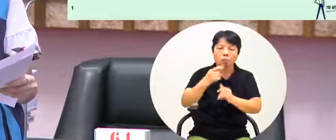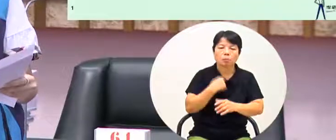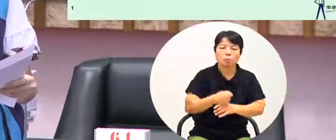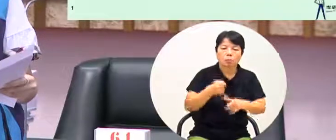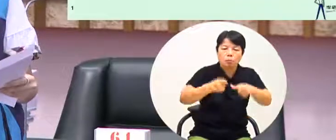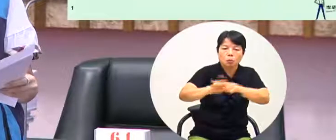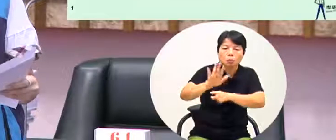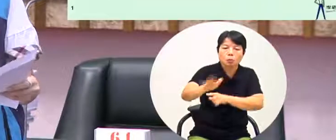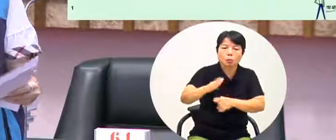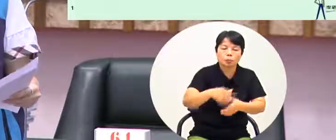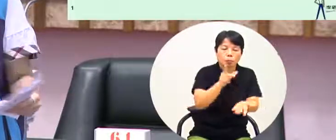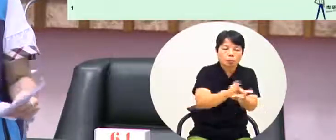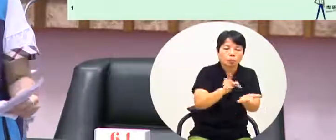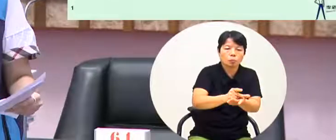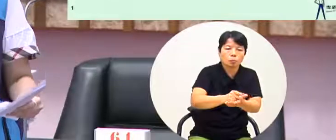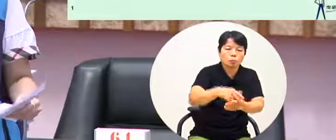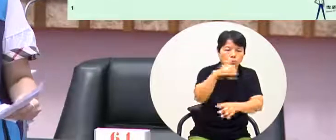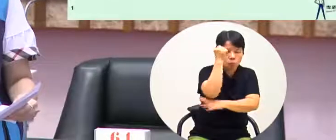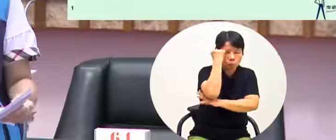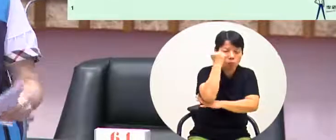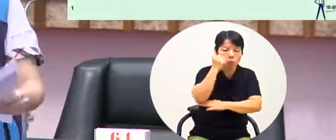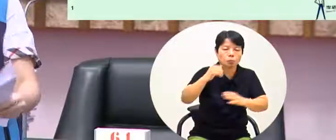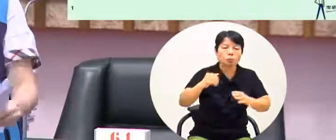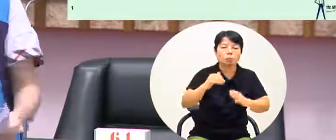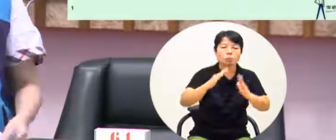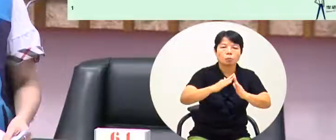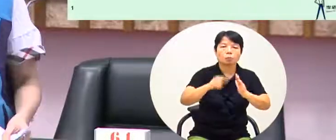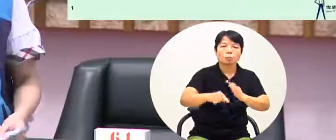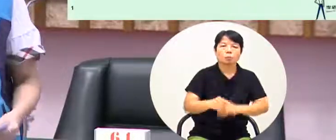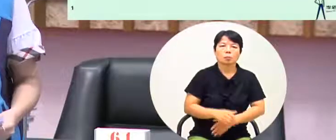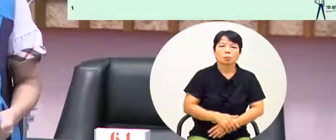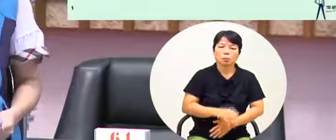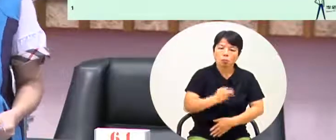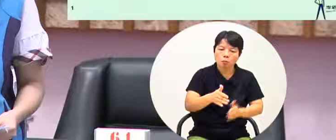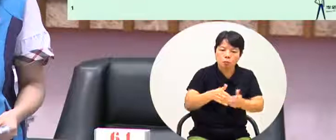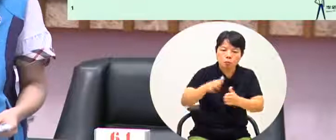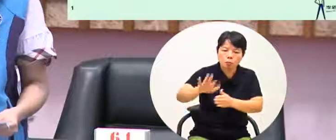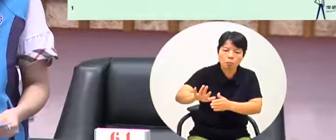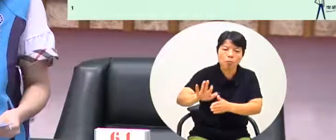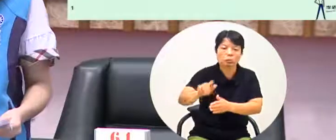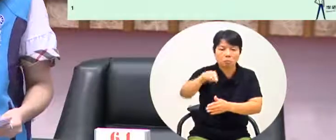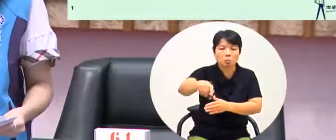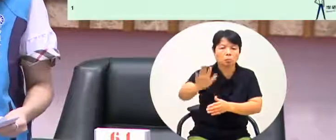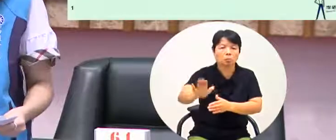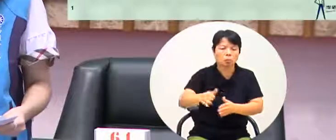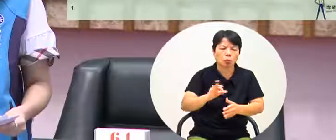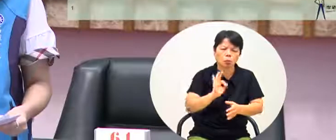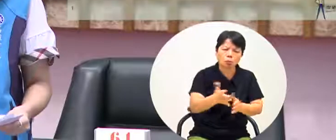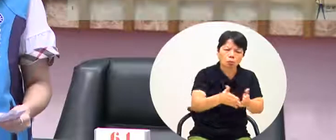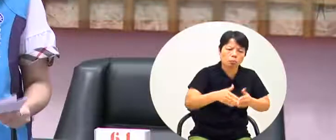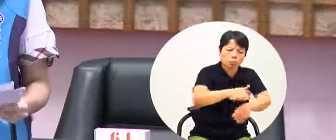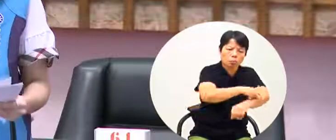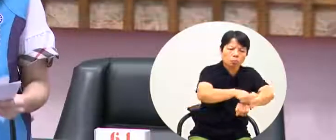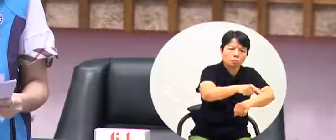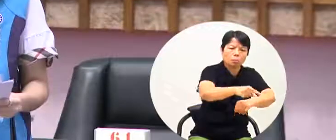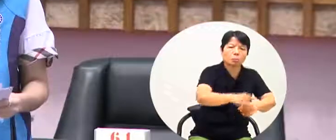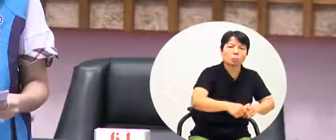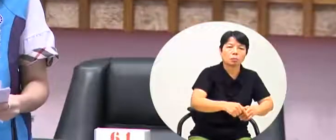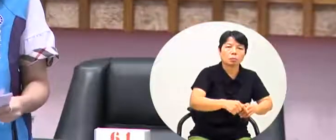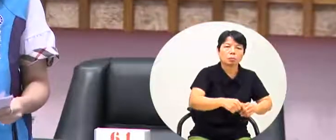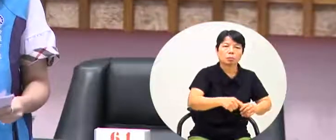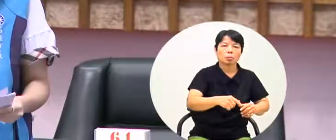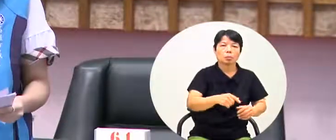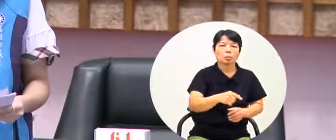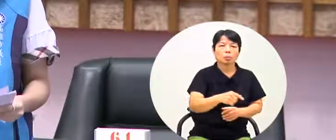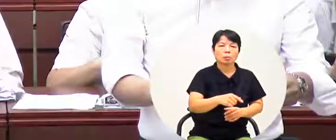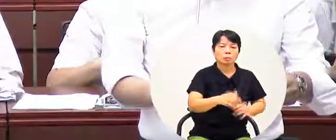有出租住宅？那为什么还要有社会住宅？请都发局长回答。 李局长，请答复。 谢谢主席，谢